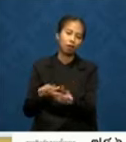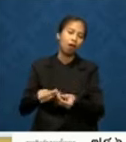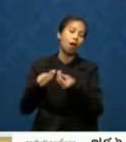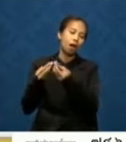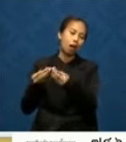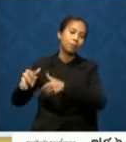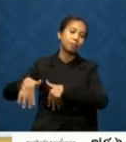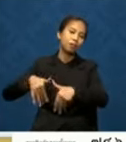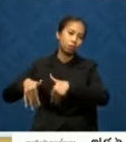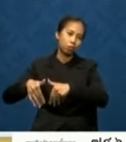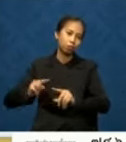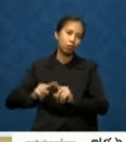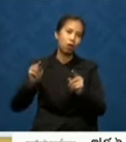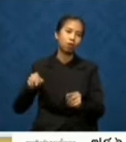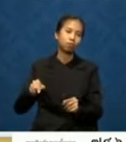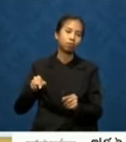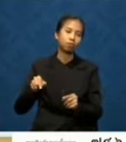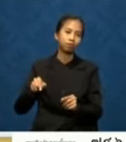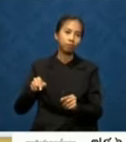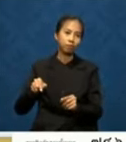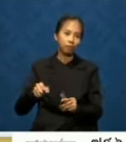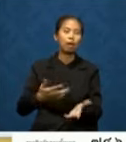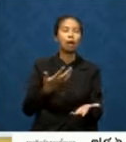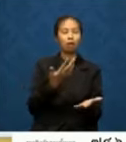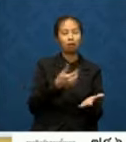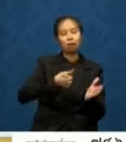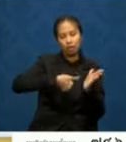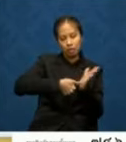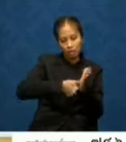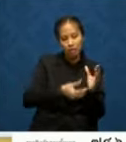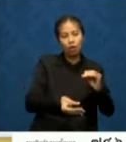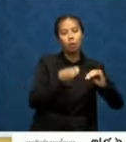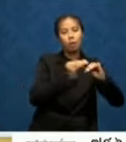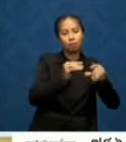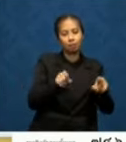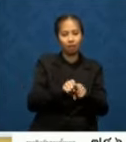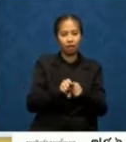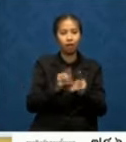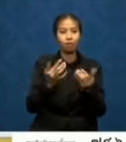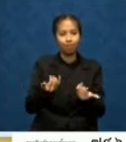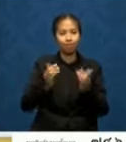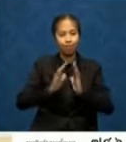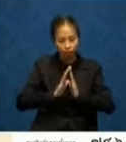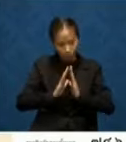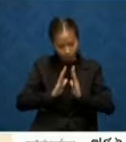นแต่ในที่สุดสิ่งที่จะเกิดขึ้นเราก็มีนี้ด้วยเช่นเดียวกันครับขอบพระคุณครับท่านประธาน